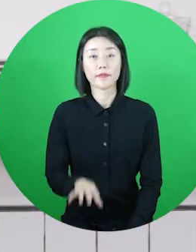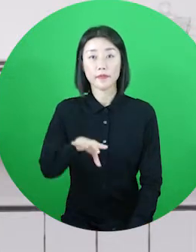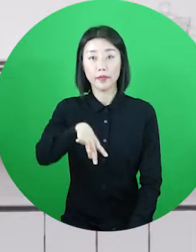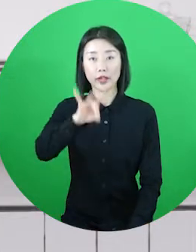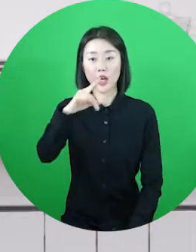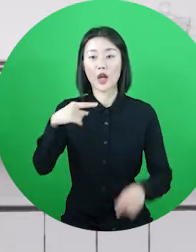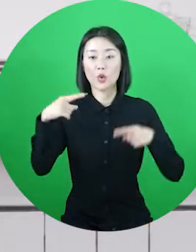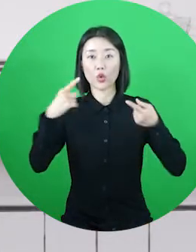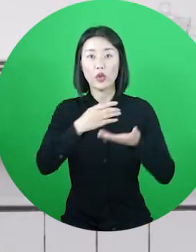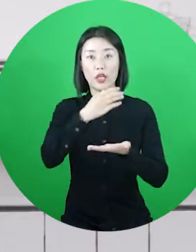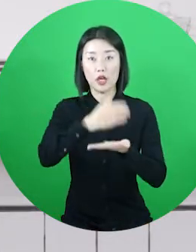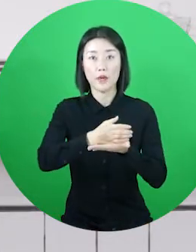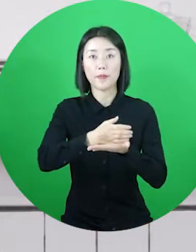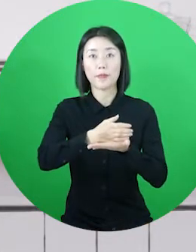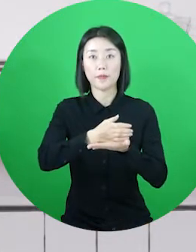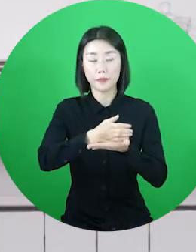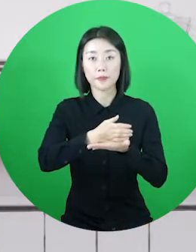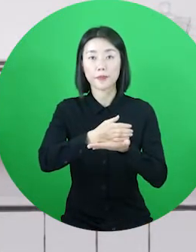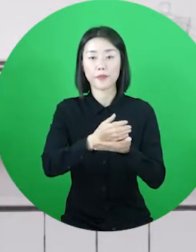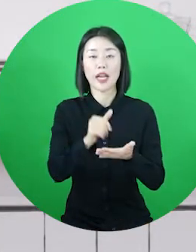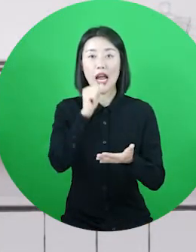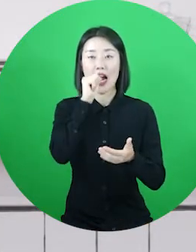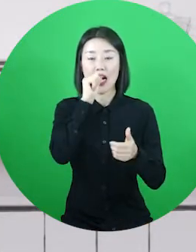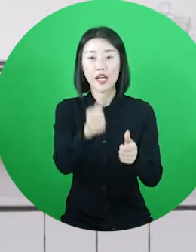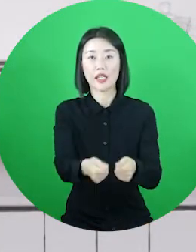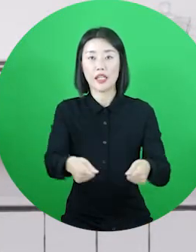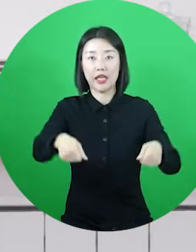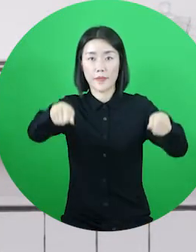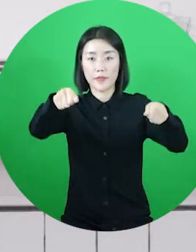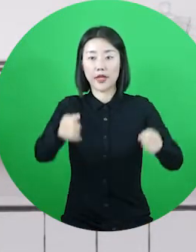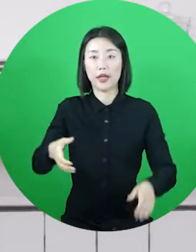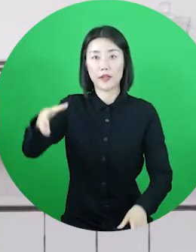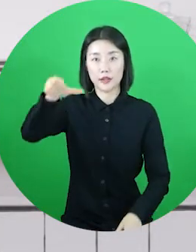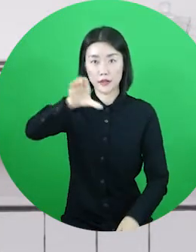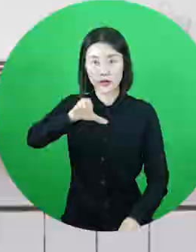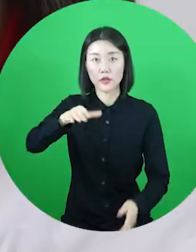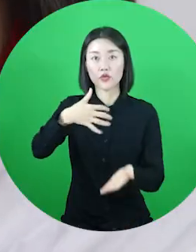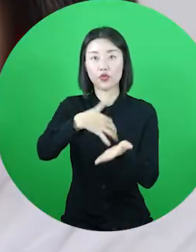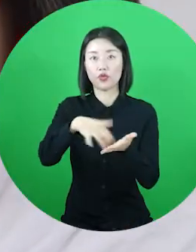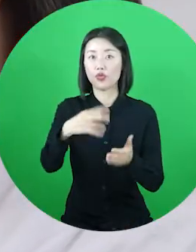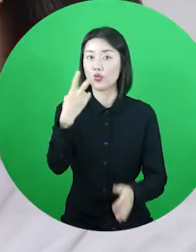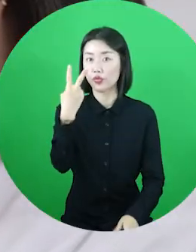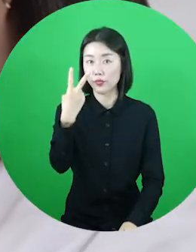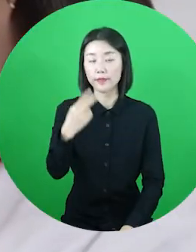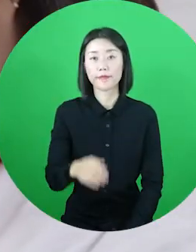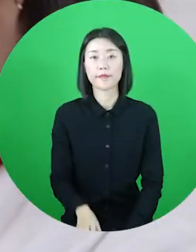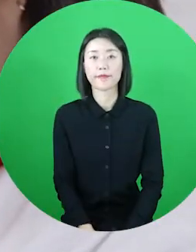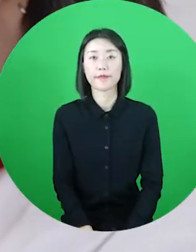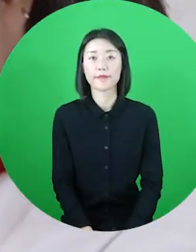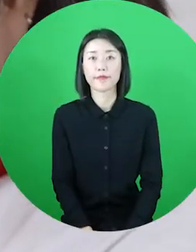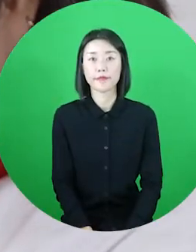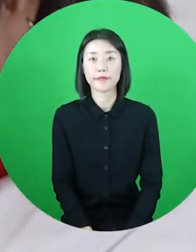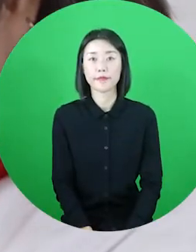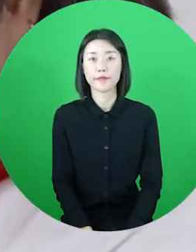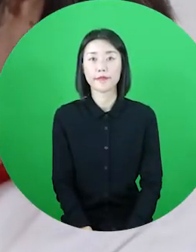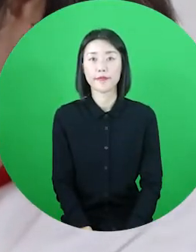먼저 종이컵을 이용해서 냄비에 물을 2컵 넣어 줄 거예요.